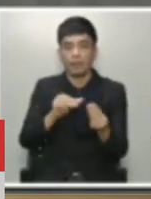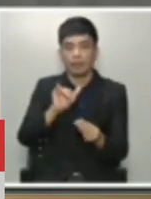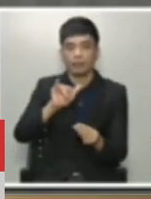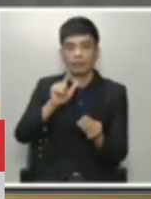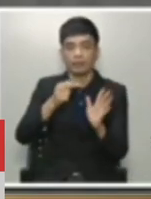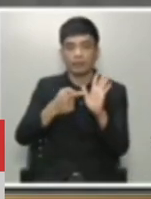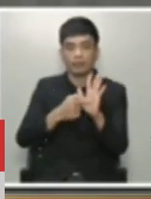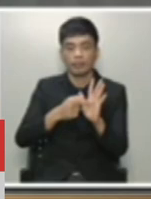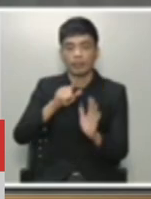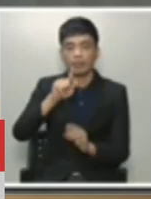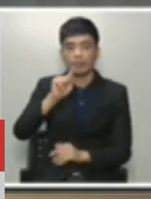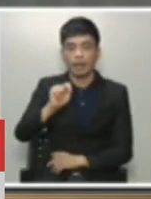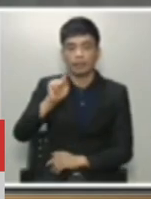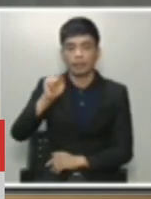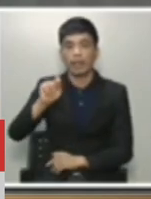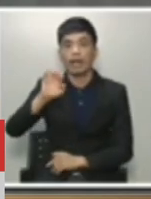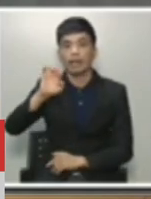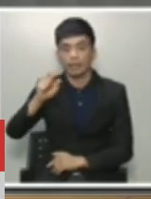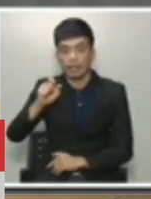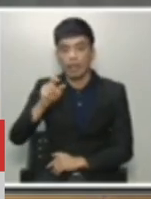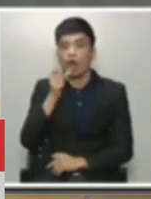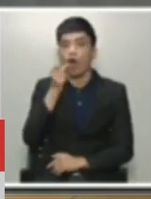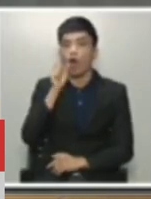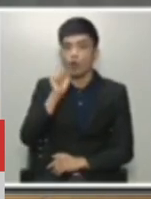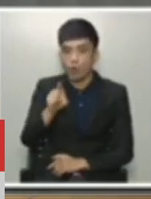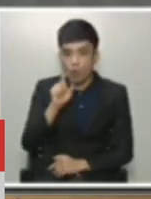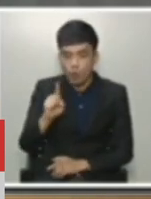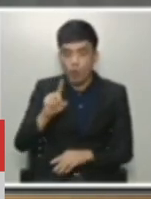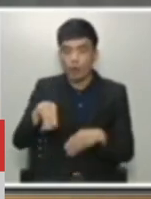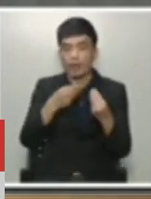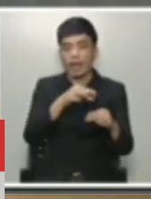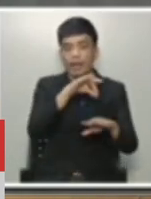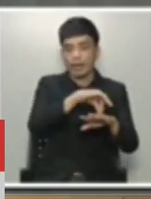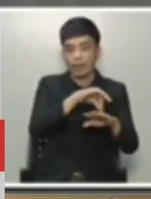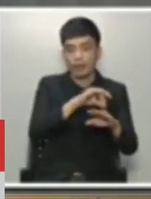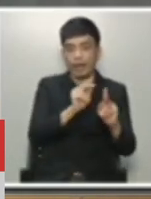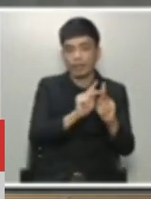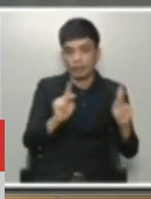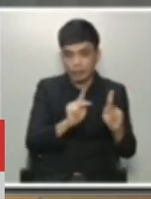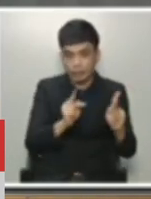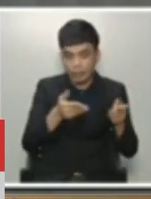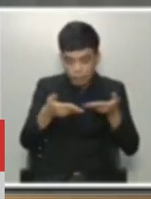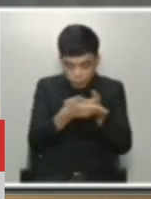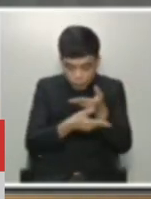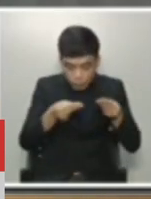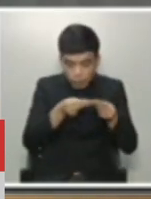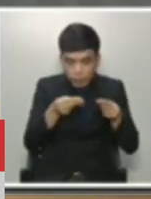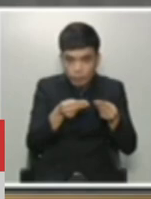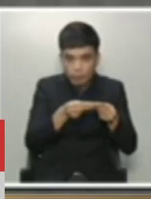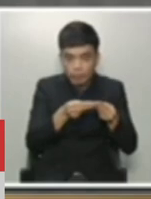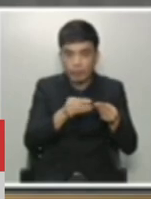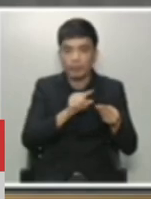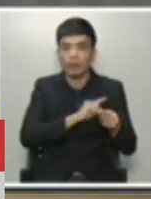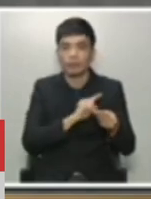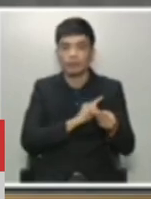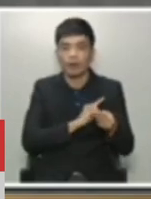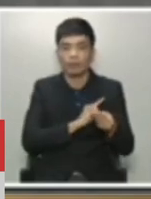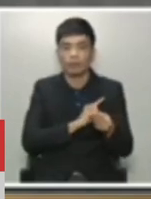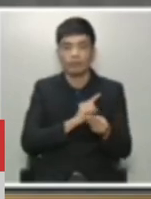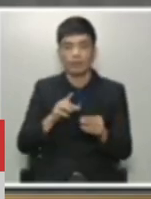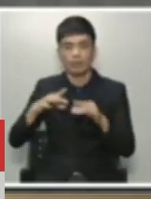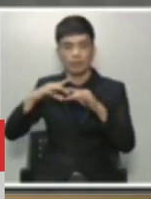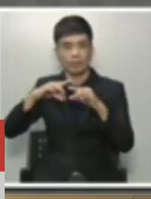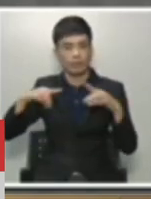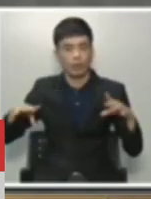ติด่วนตั้งกรรมาธิการวิสามัญไปพิจารณาศึกษามันย้อนแย้งกับข้อบังคับที่ข้อ55ข้